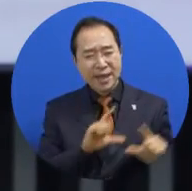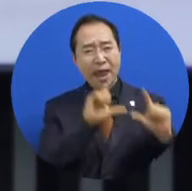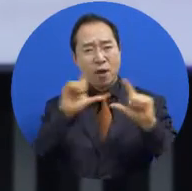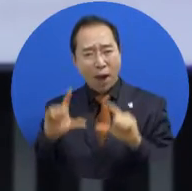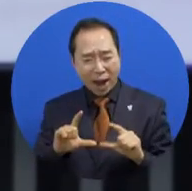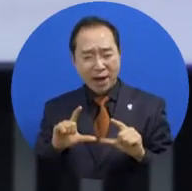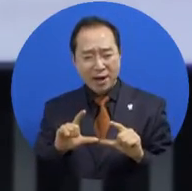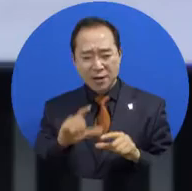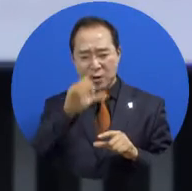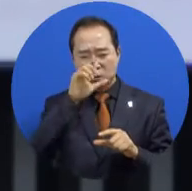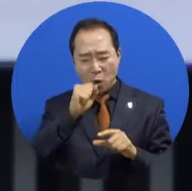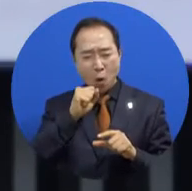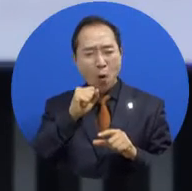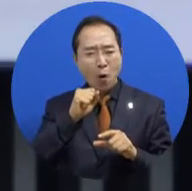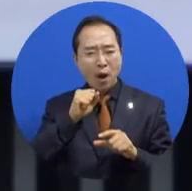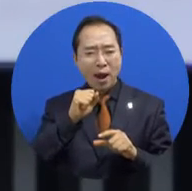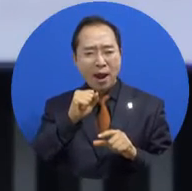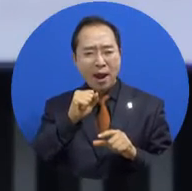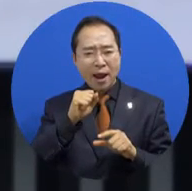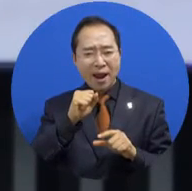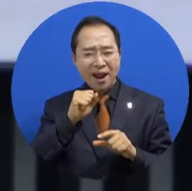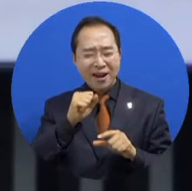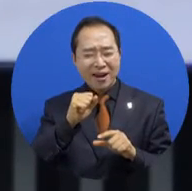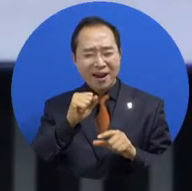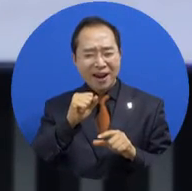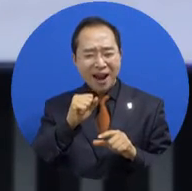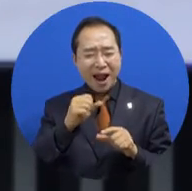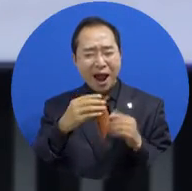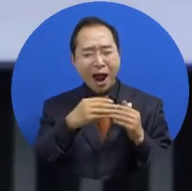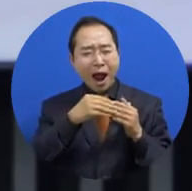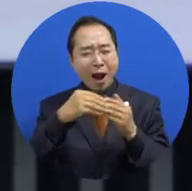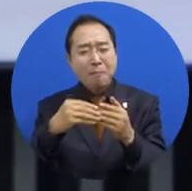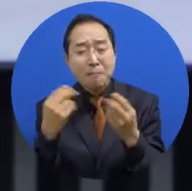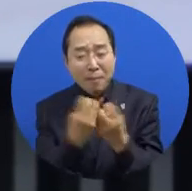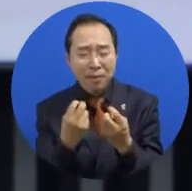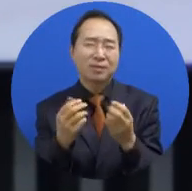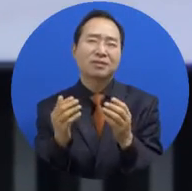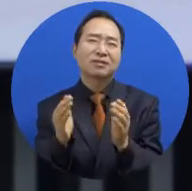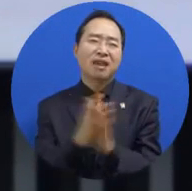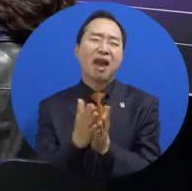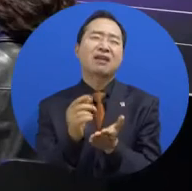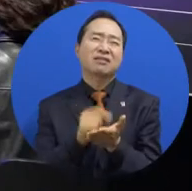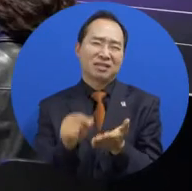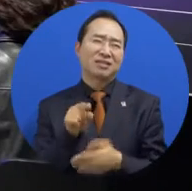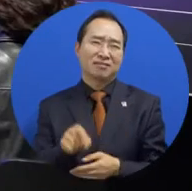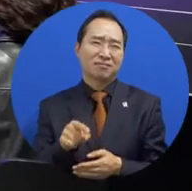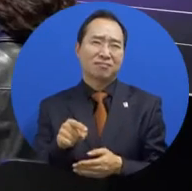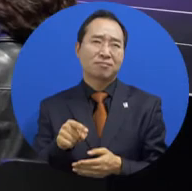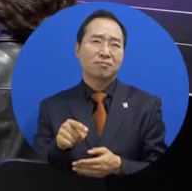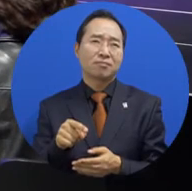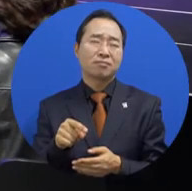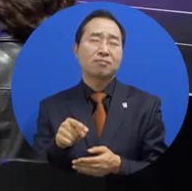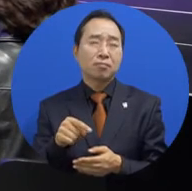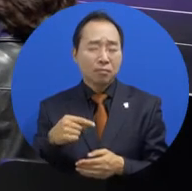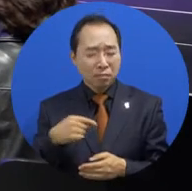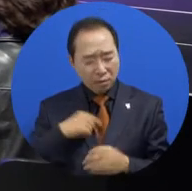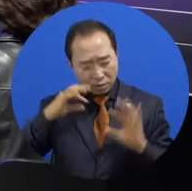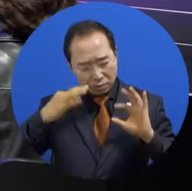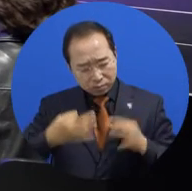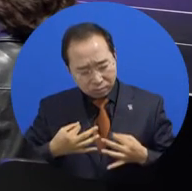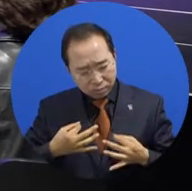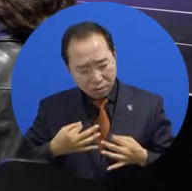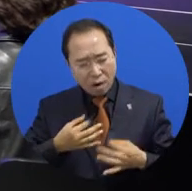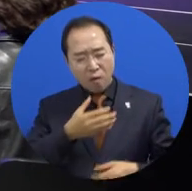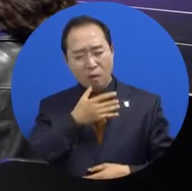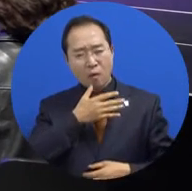제 생활을 이렇게 건강하게 이끌어가는 이제 양생의 기법으로도 이 책을 활용하고